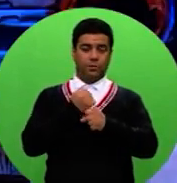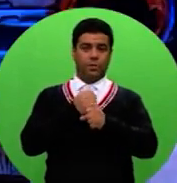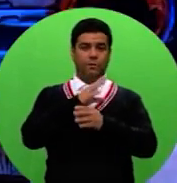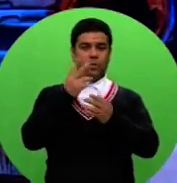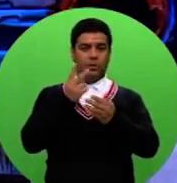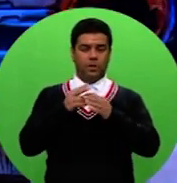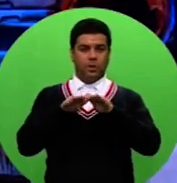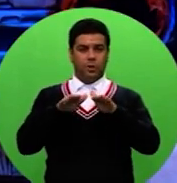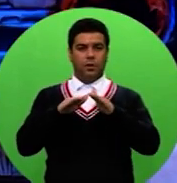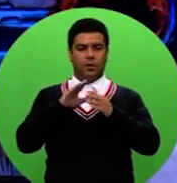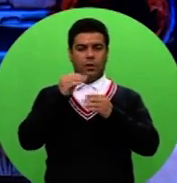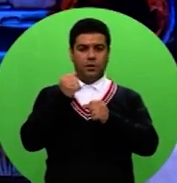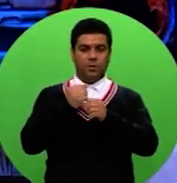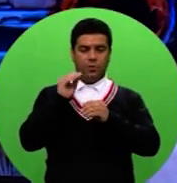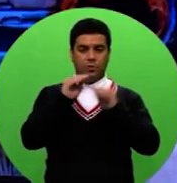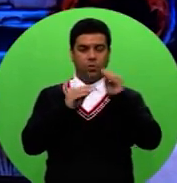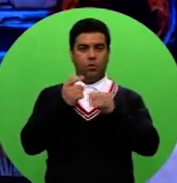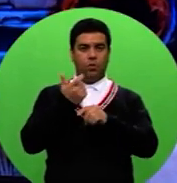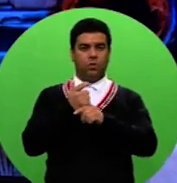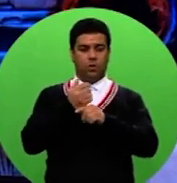ступни. И теперь катаем